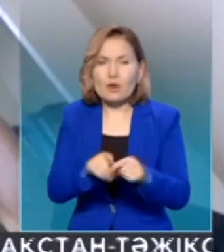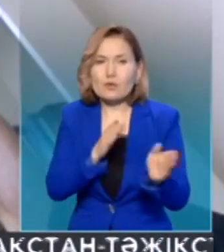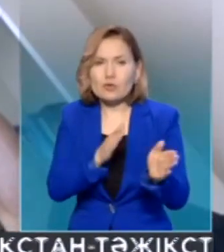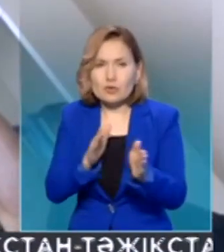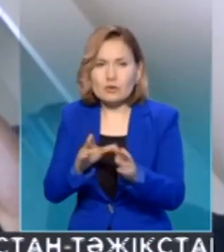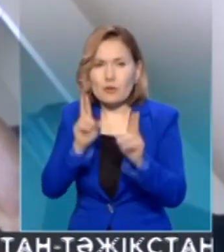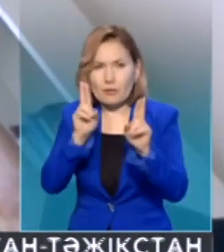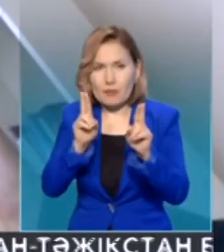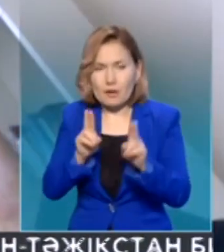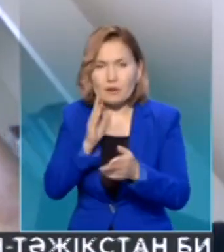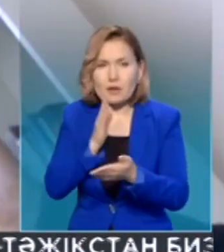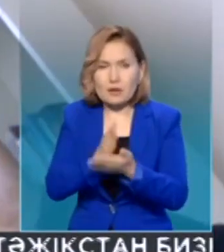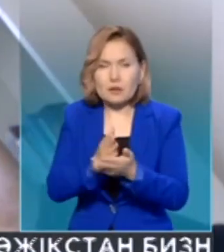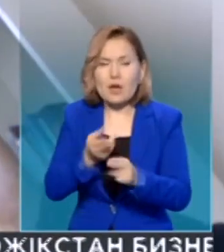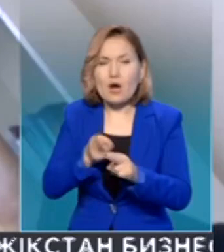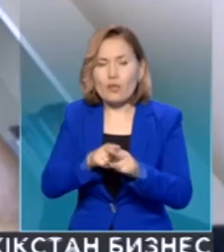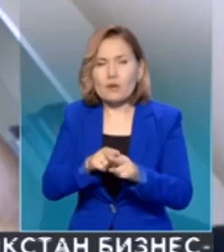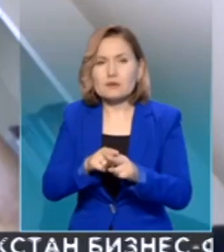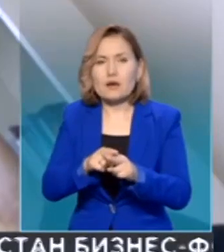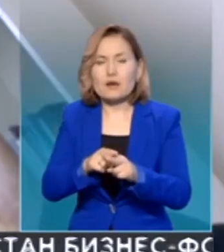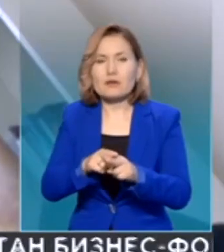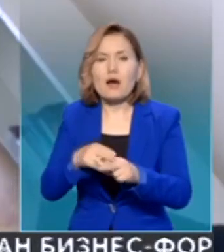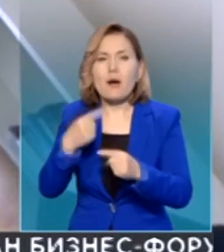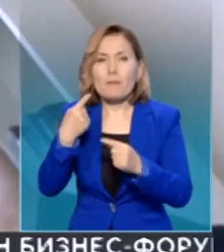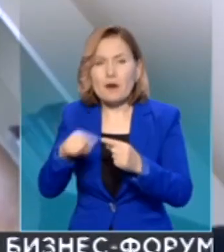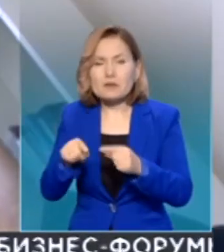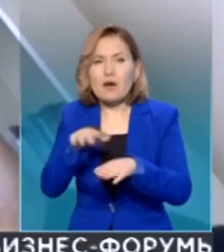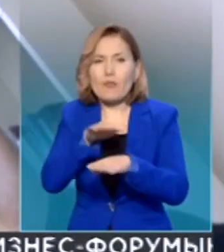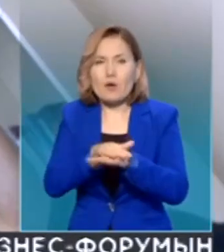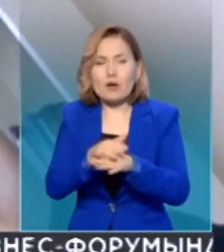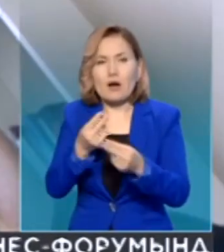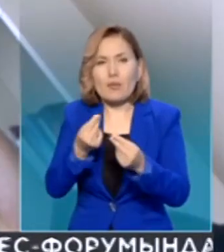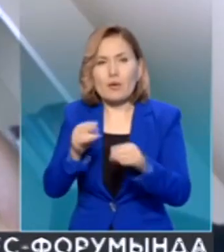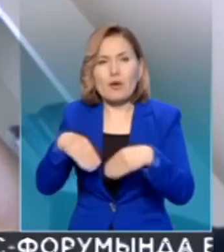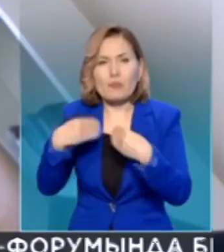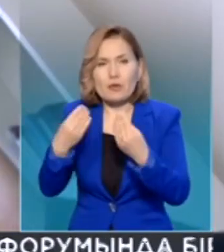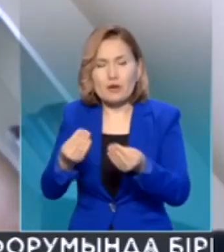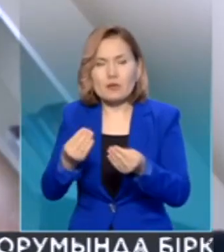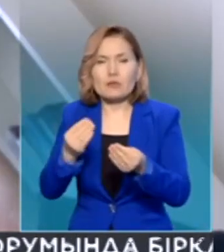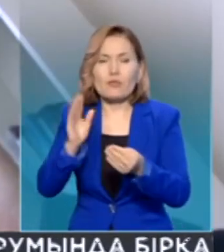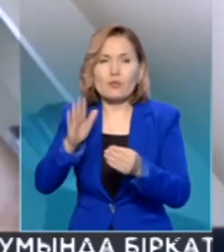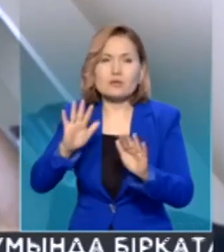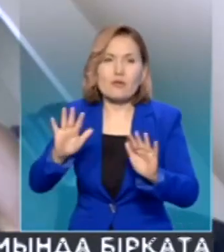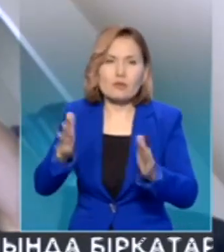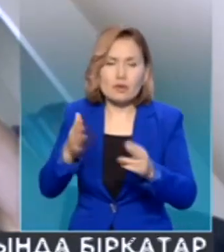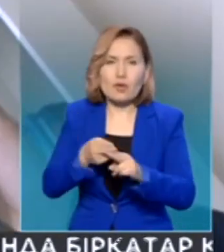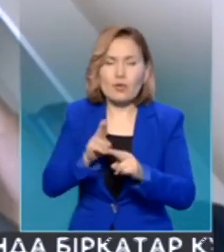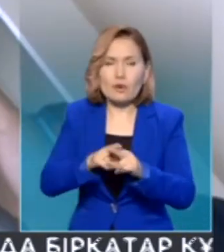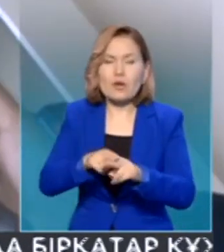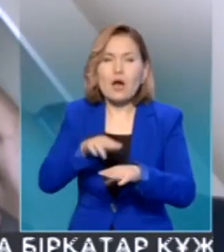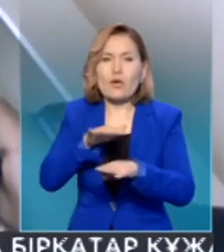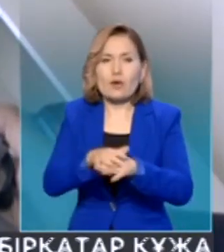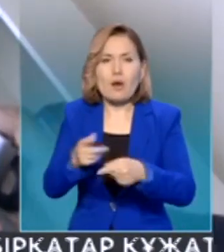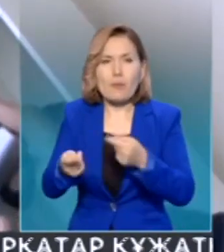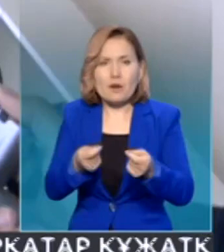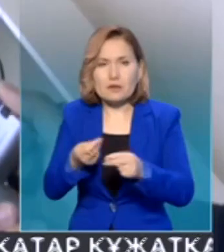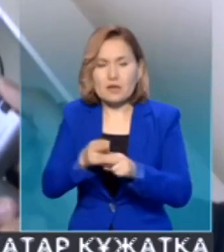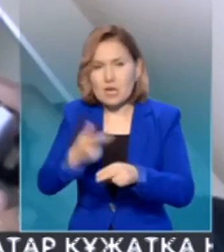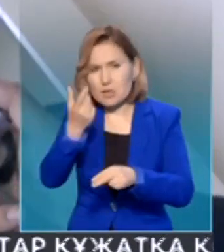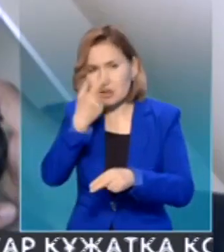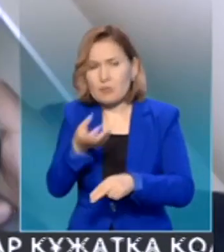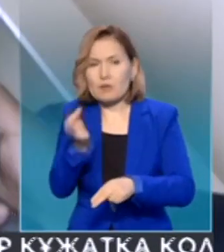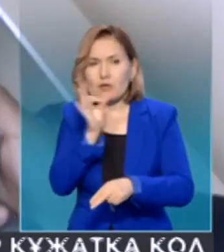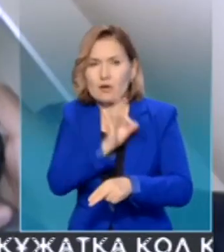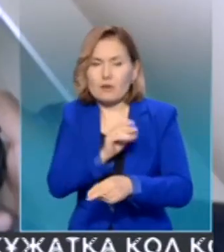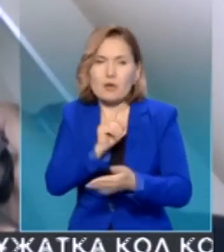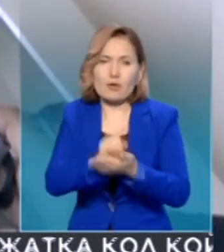бар. А егер де оны басқа бір қорларға жіберетін болсақ, сол бізде қордың бастықтарының өзі шынын